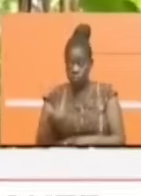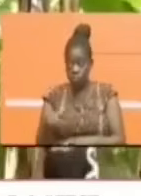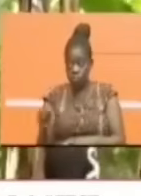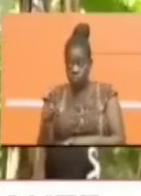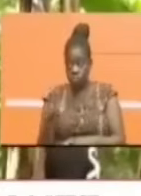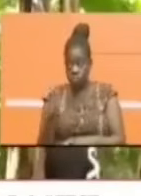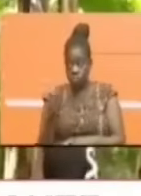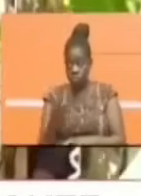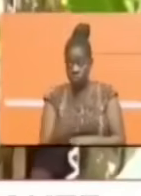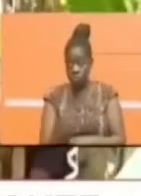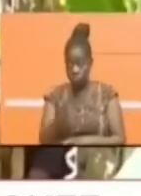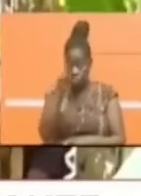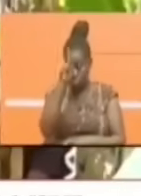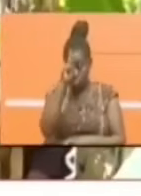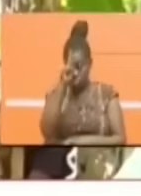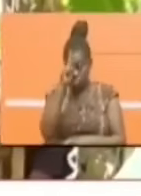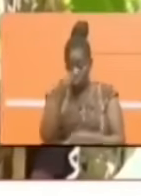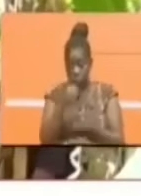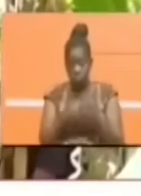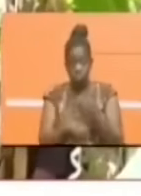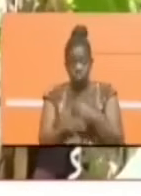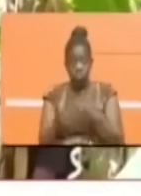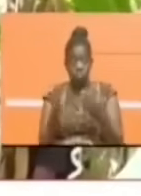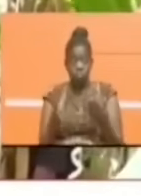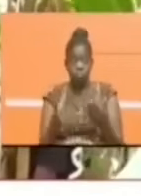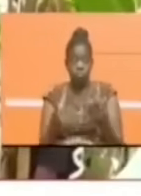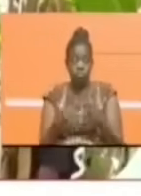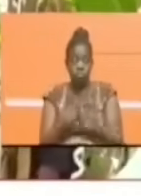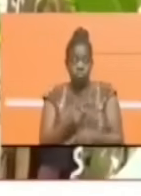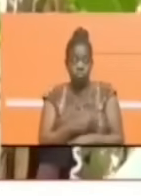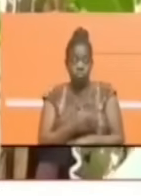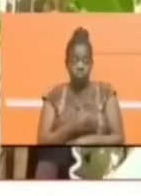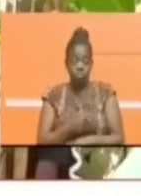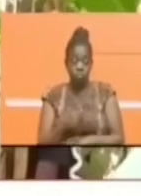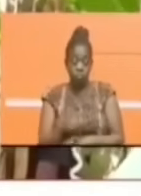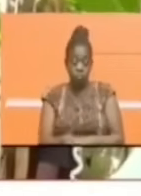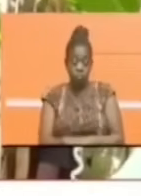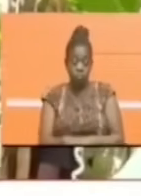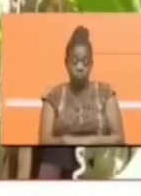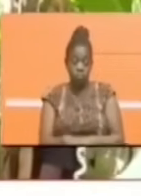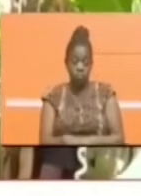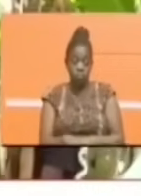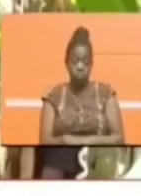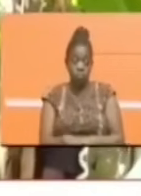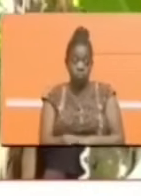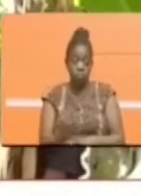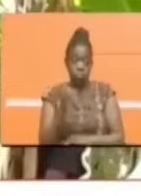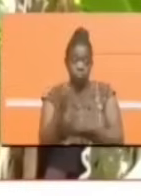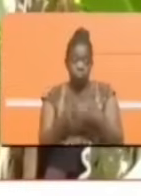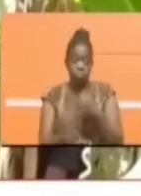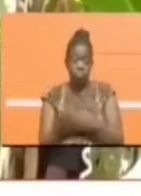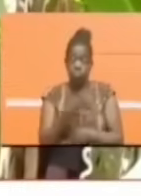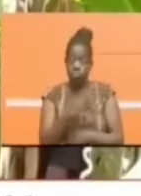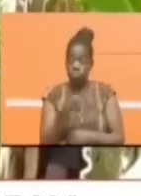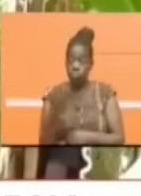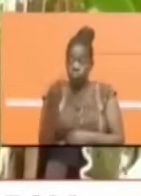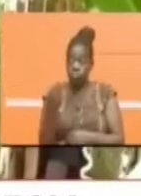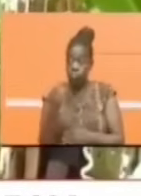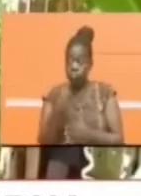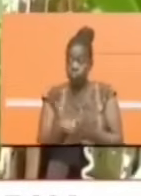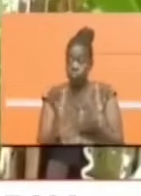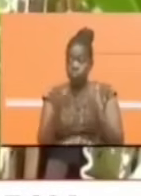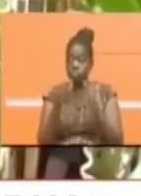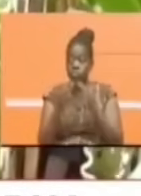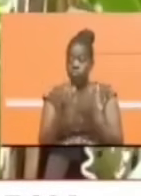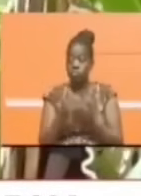bamugulidde e Kamwenge then ewagira nyafoyo omuto namba satu gwe bayita house girl